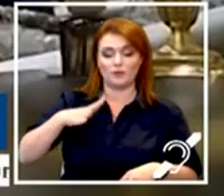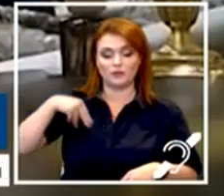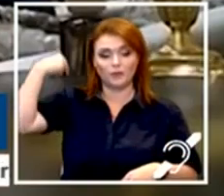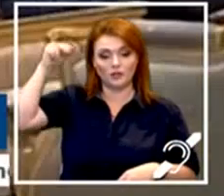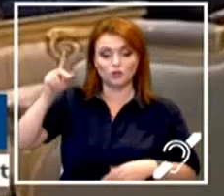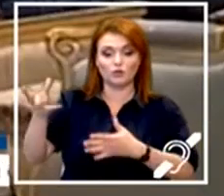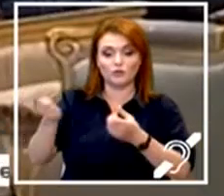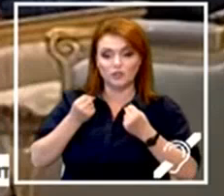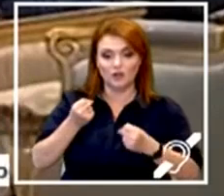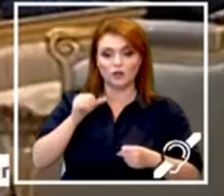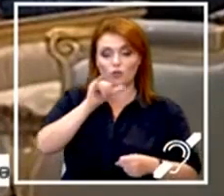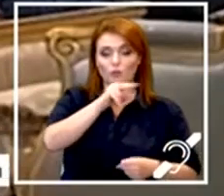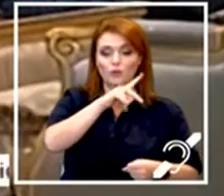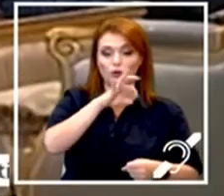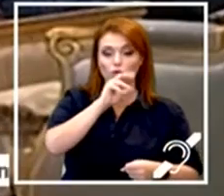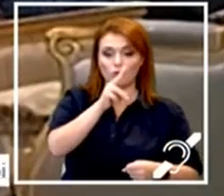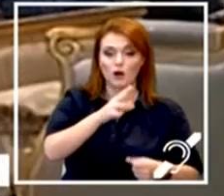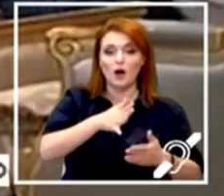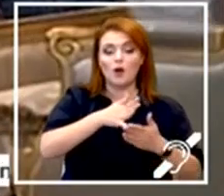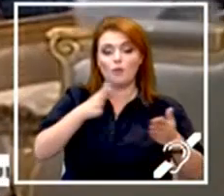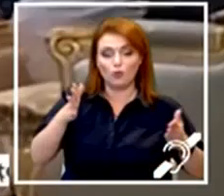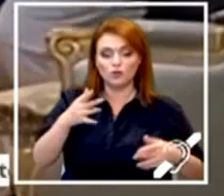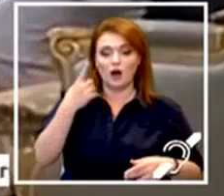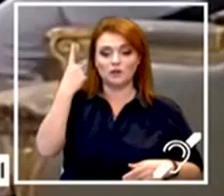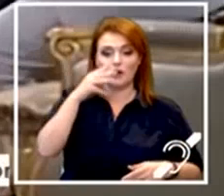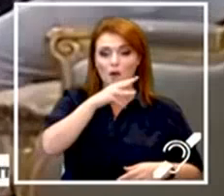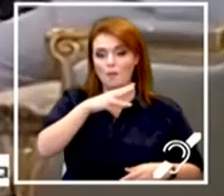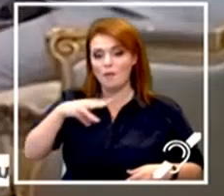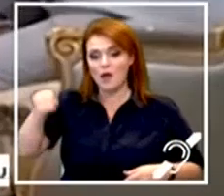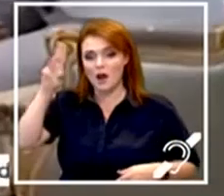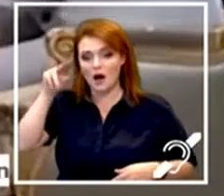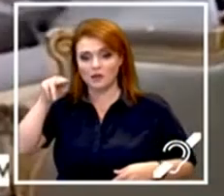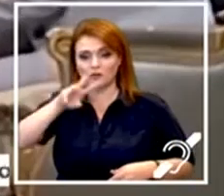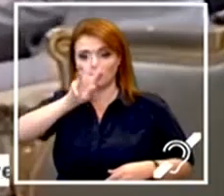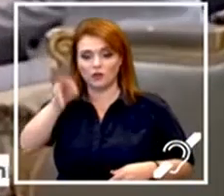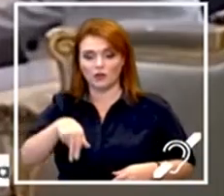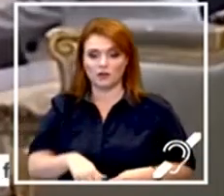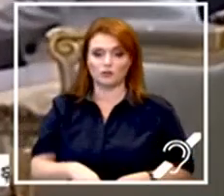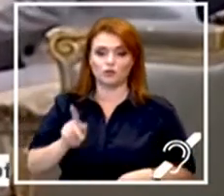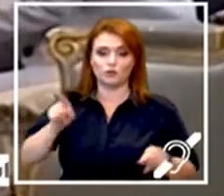Plahotniuc peste $1 milion pentru a promova interesele Partidului Democrat din Moldova.